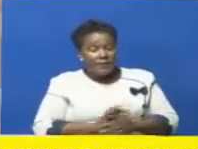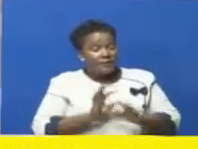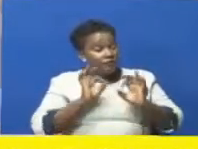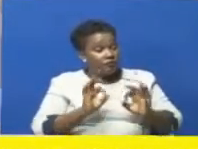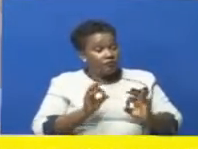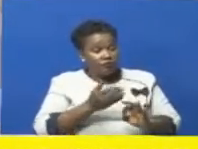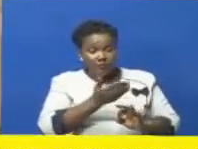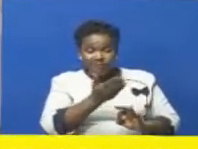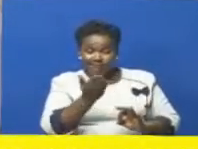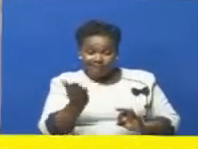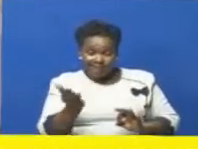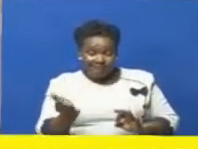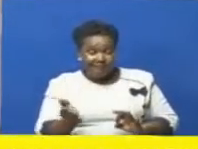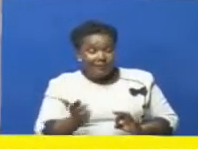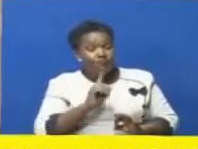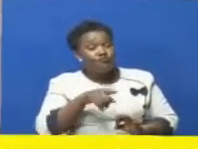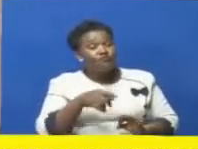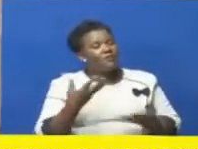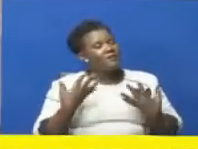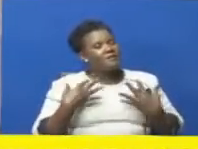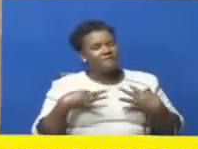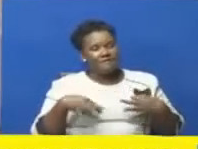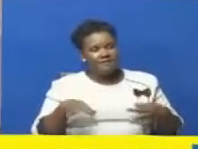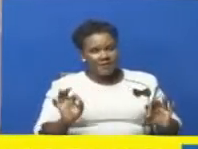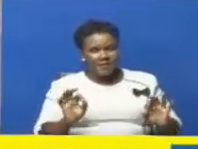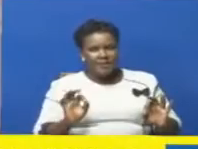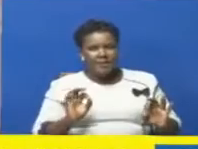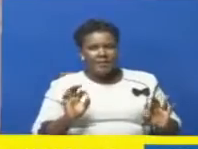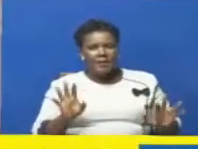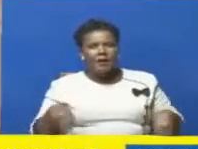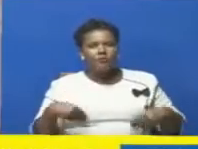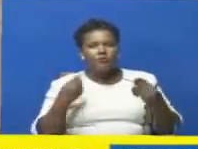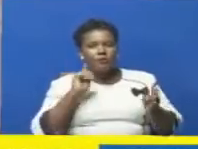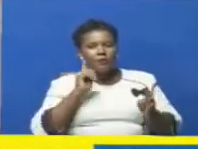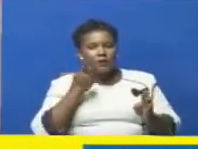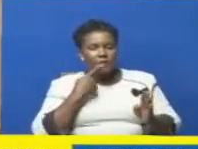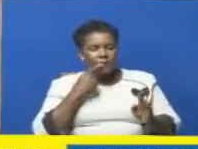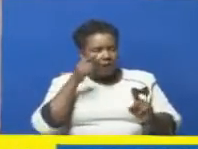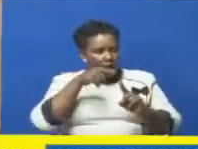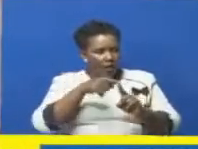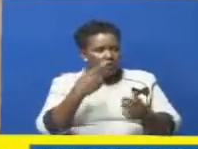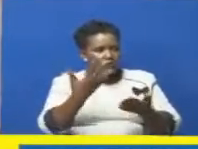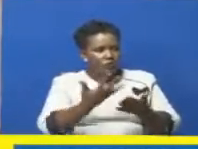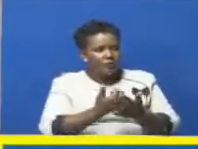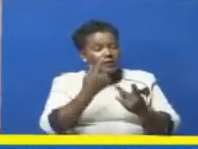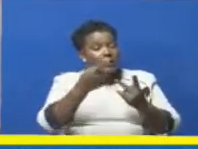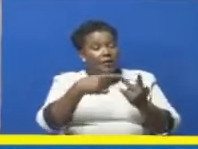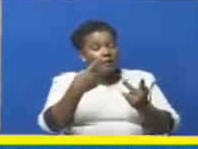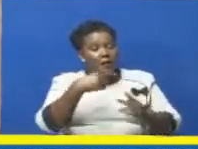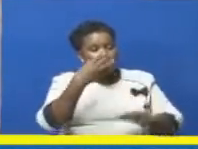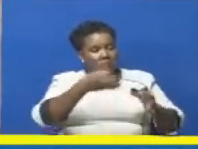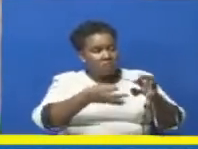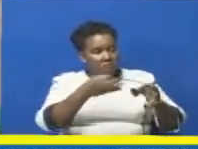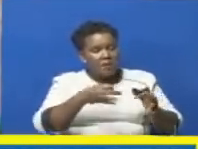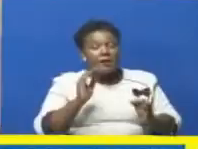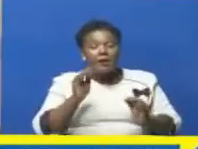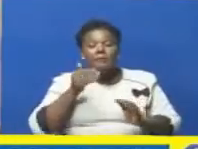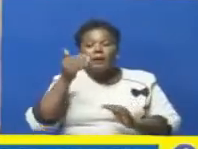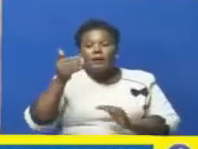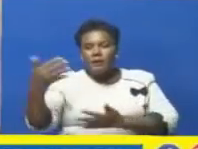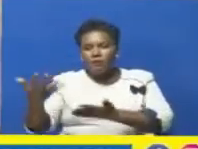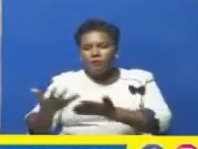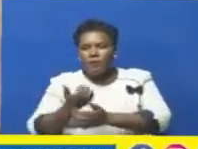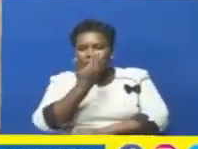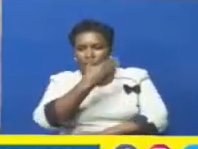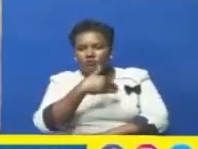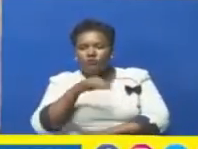kwa nguvu na kwa umoja, tuweze serikali yetu iweze kupata takwimu zilizo sahihi ili tuweze kupata huduma nzuri katika jamii yetu.